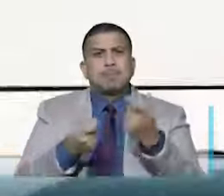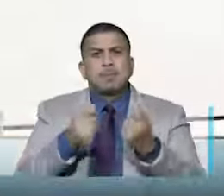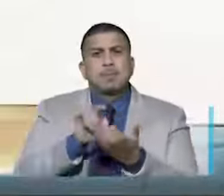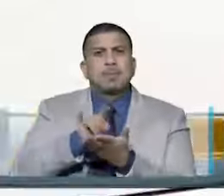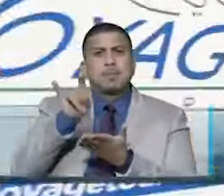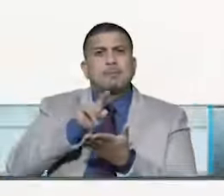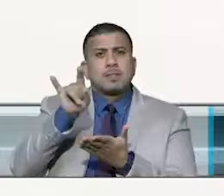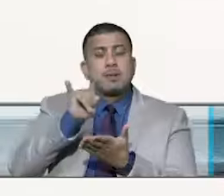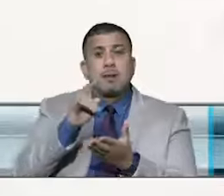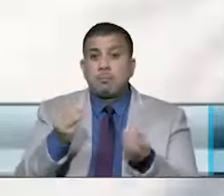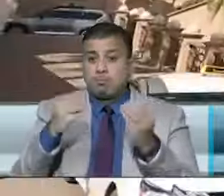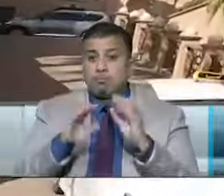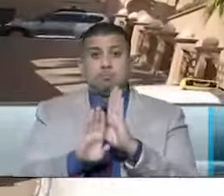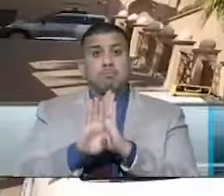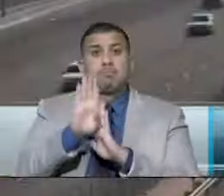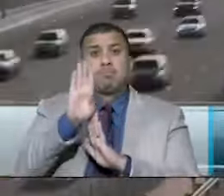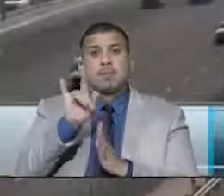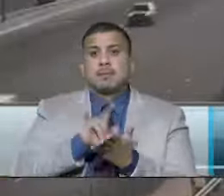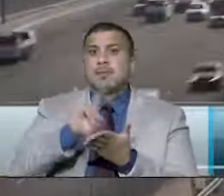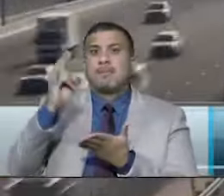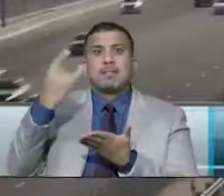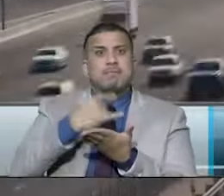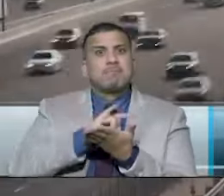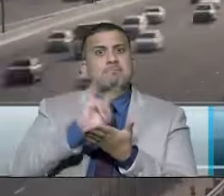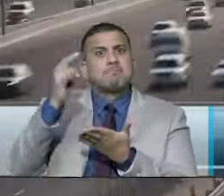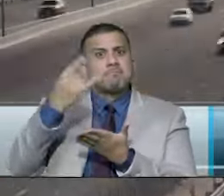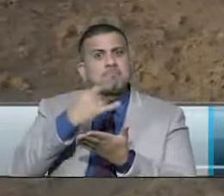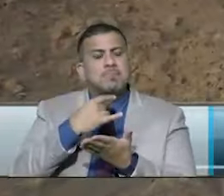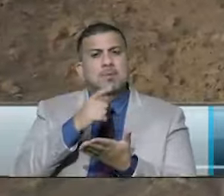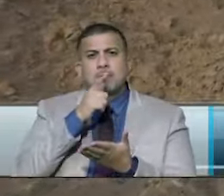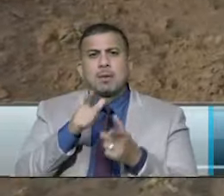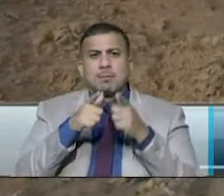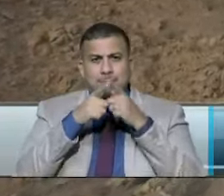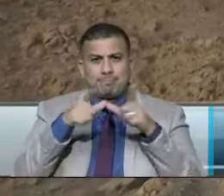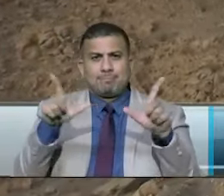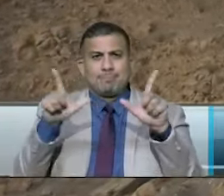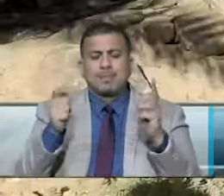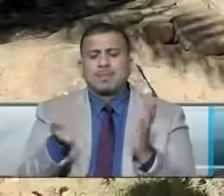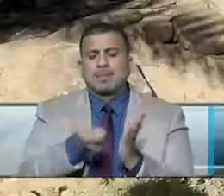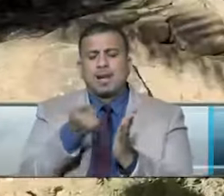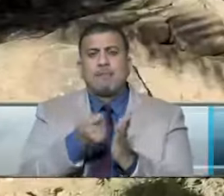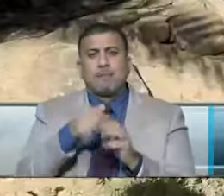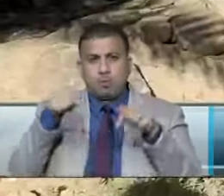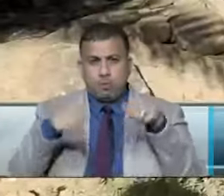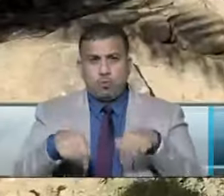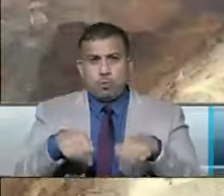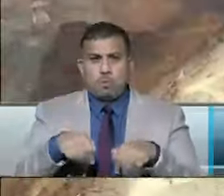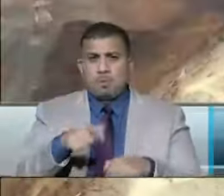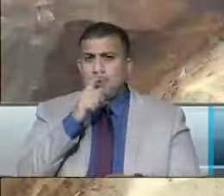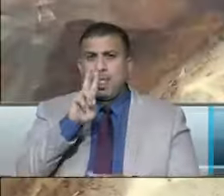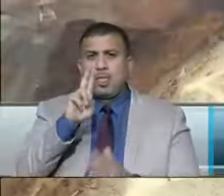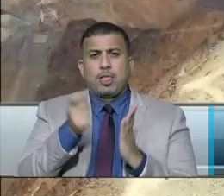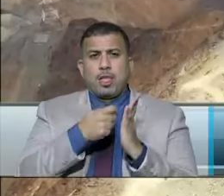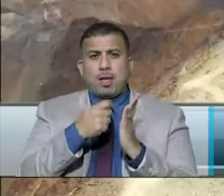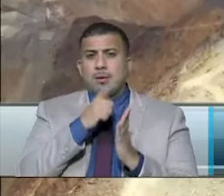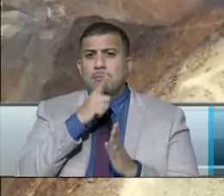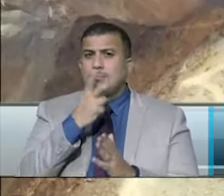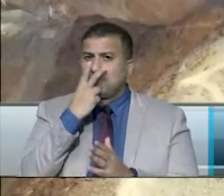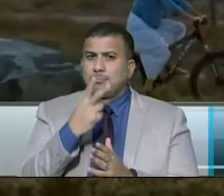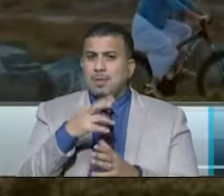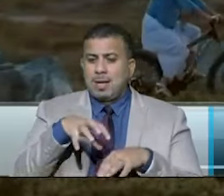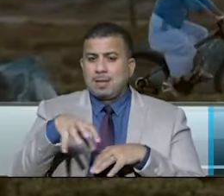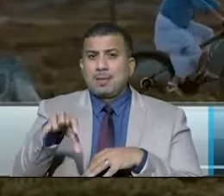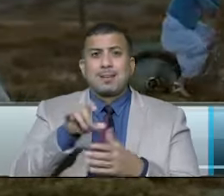السفر ونمو قوي في حركه المسافرين ووفق بيان صحفي صادر اليوم اشار التقرير الذي